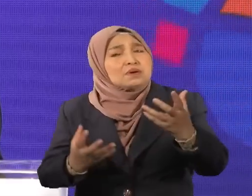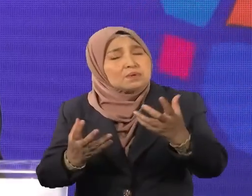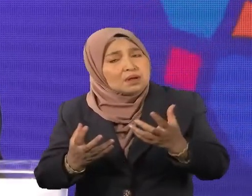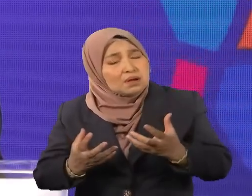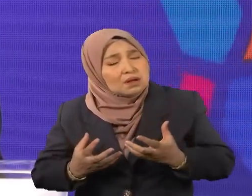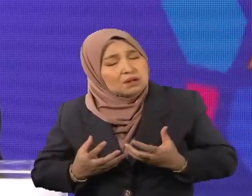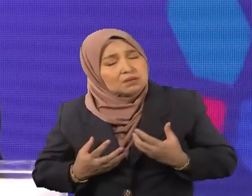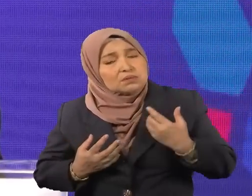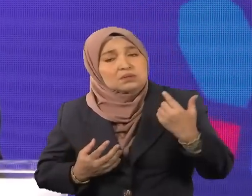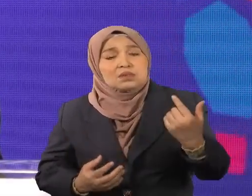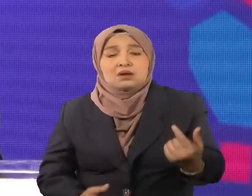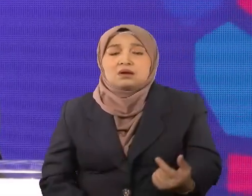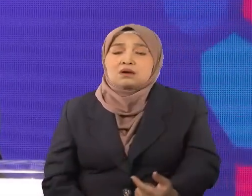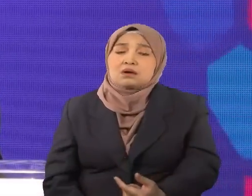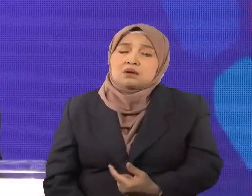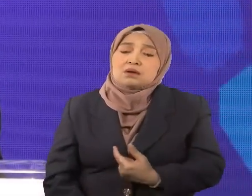أأنبئكم